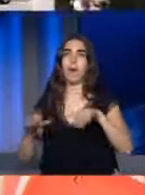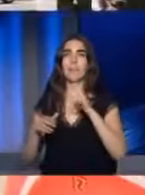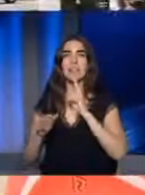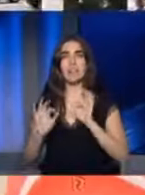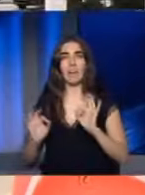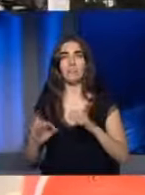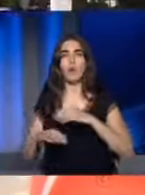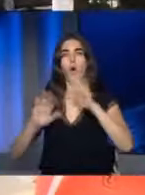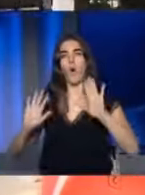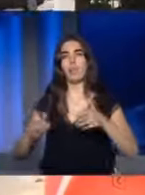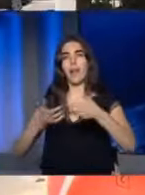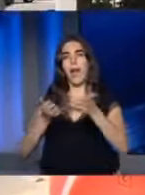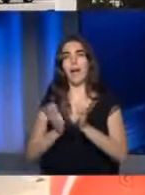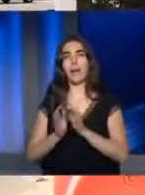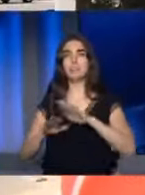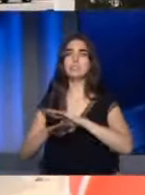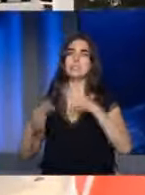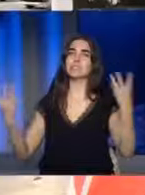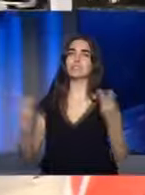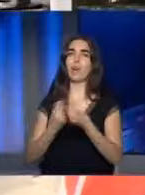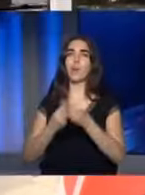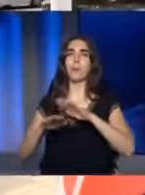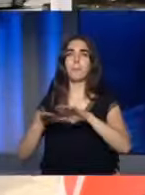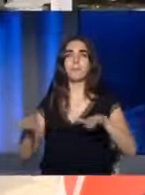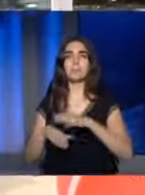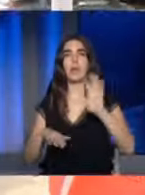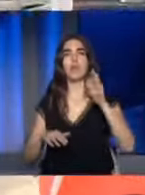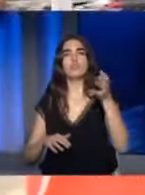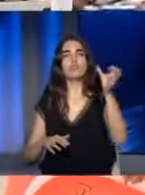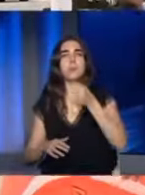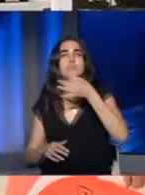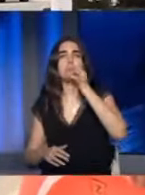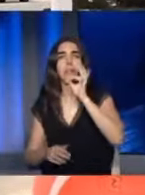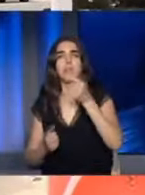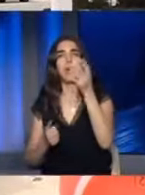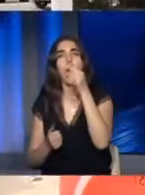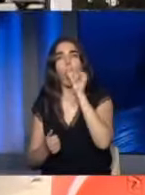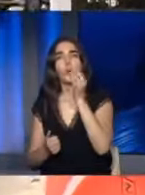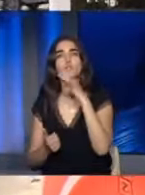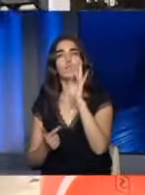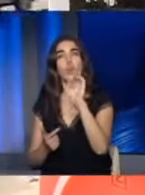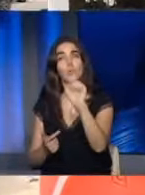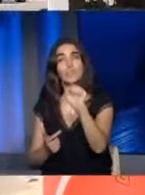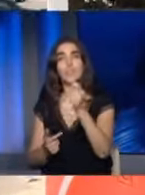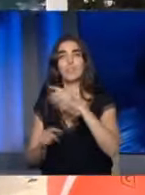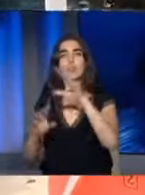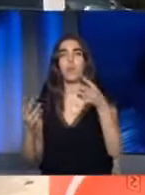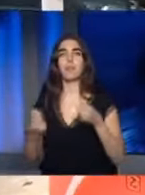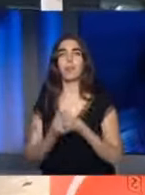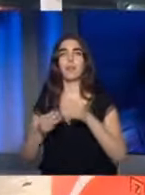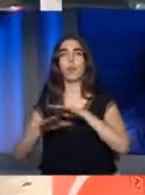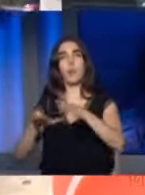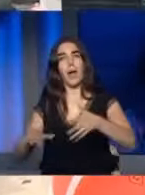وخرج تقعد العائله كلها سوا ويصبحوا الاولاد لو جبتي قهوتك وجوزك تصيد قعدتي جنبه الاولاد تسبحه